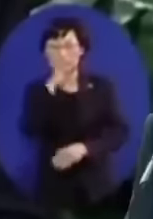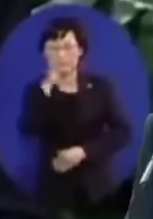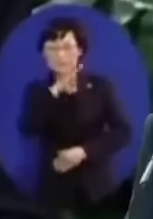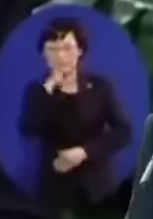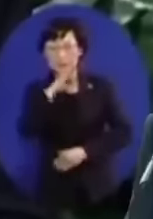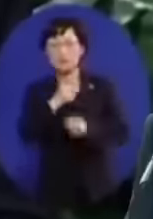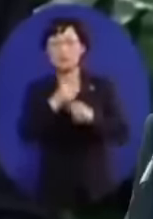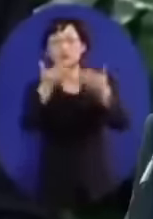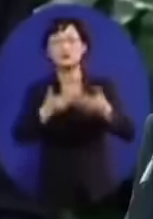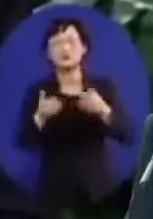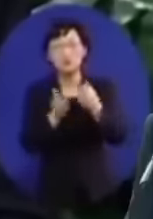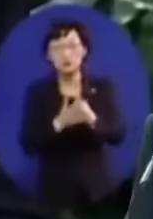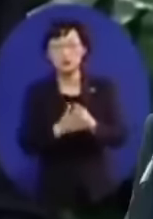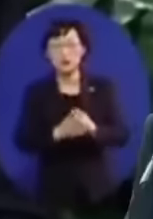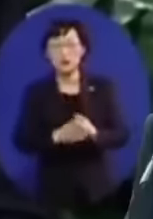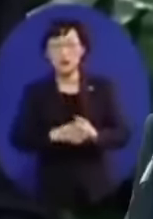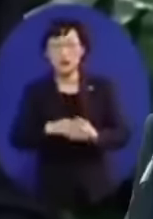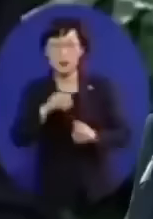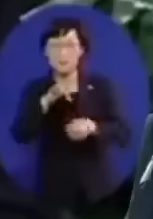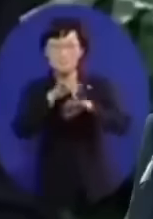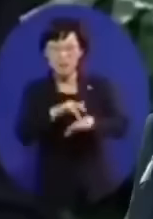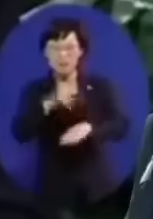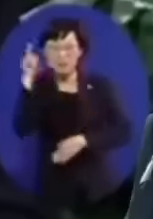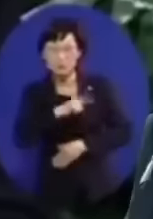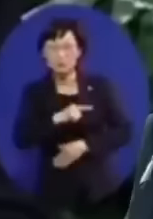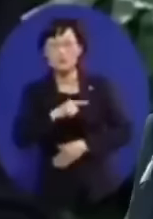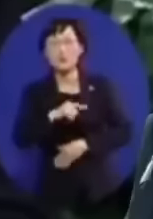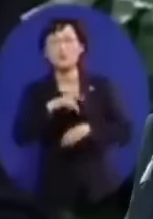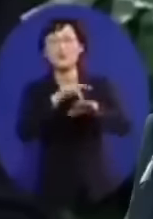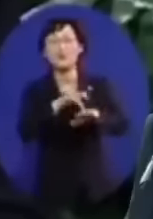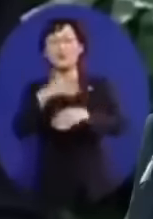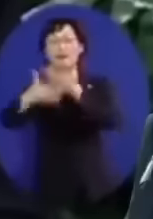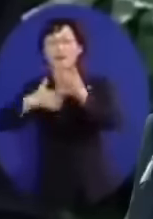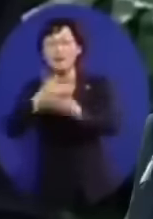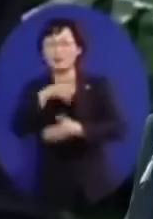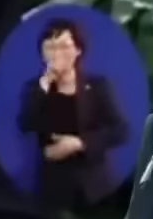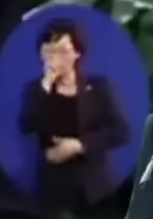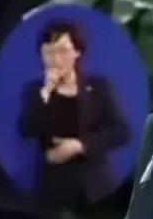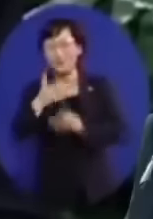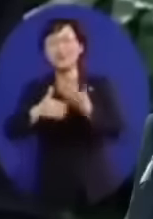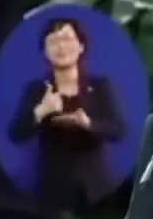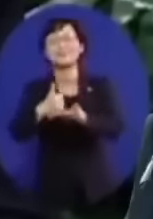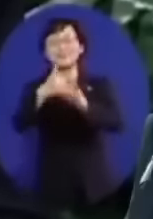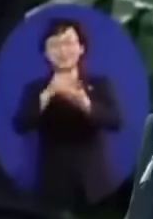것입니다. 마귀는 나쁜 마귀, 하나님은 좋은 하나님인 것입니다.